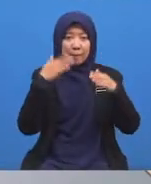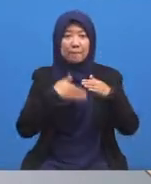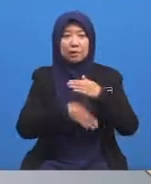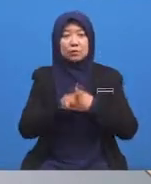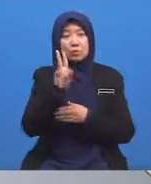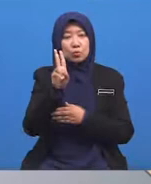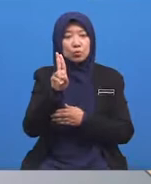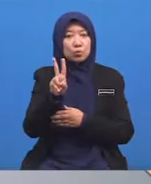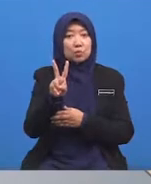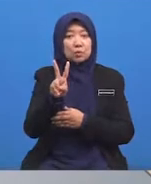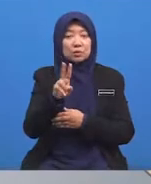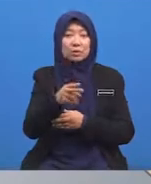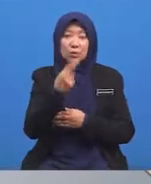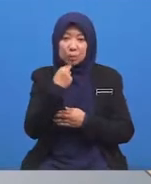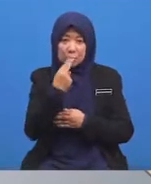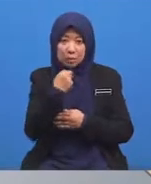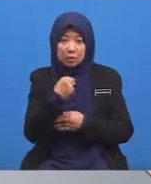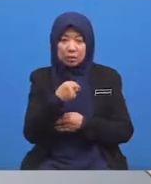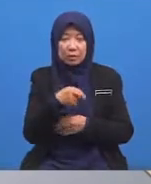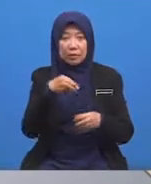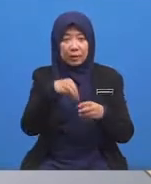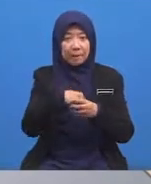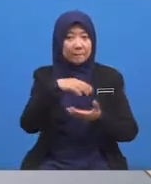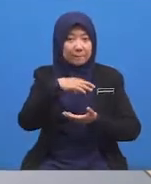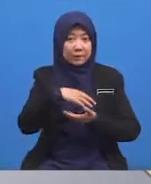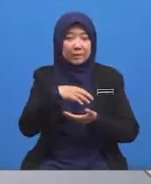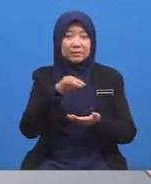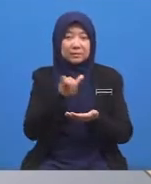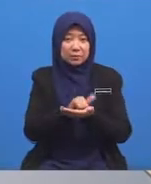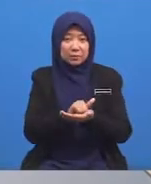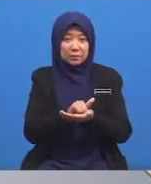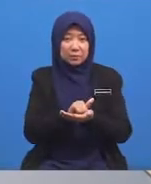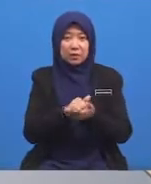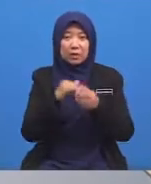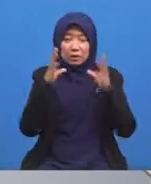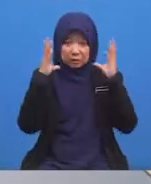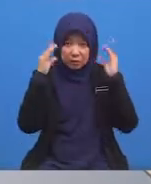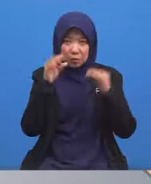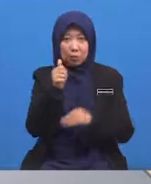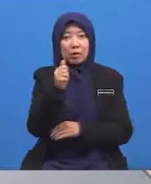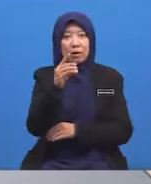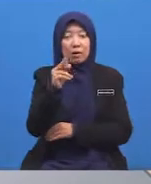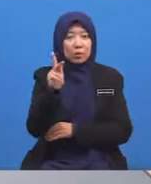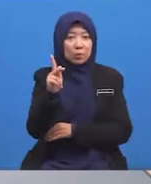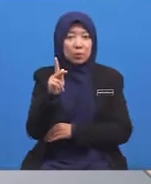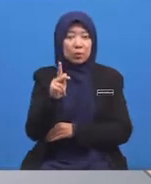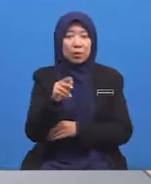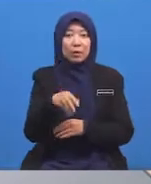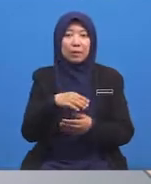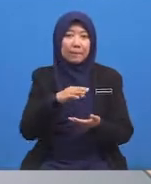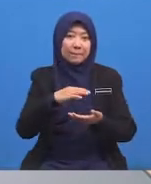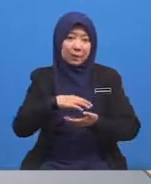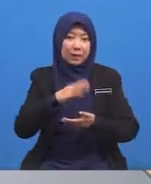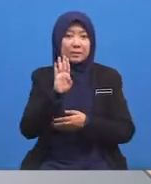Kemudian, cikgu masukkan 2 sudu gula ke dalam kedua-dua bekas tersebut. Cikgu aduk bekas